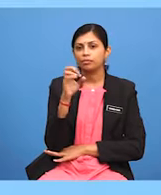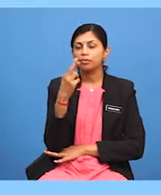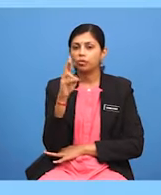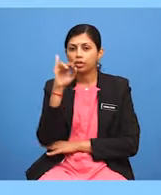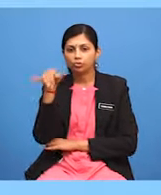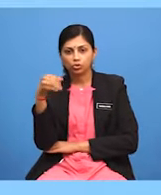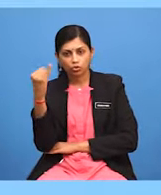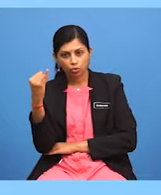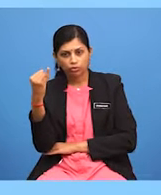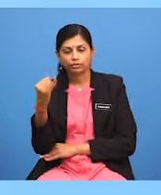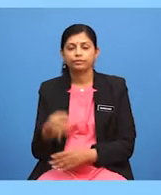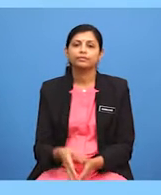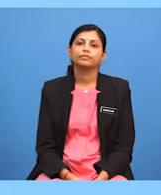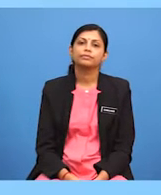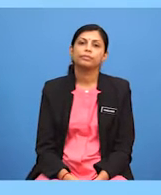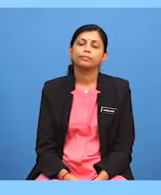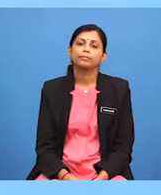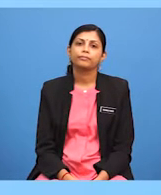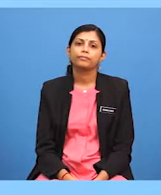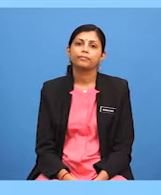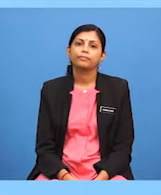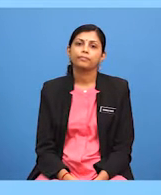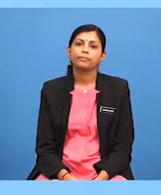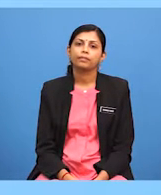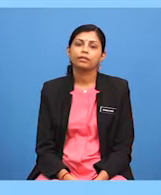450,000 joule.